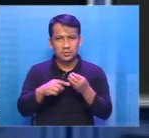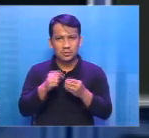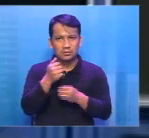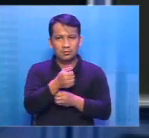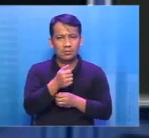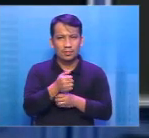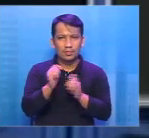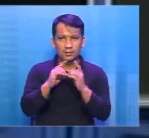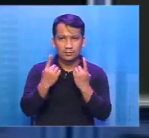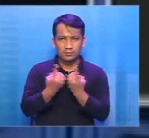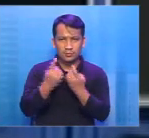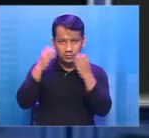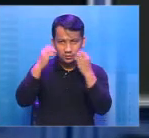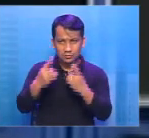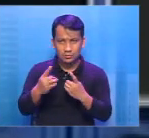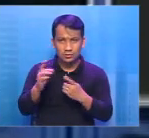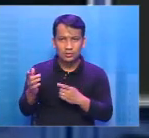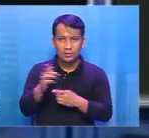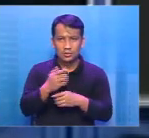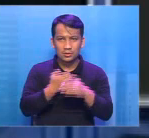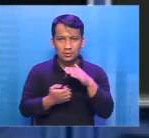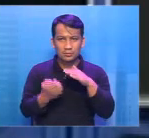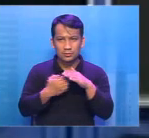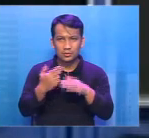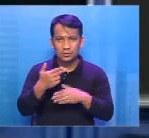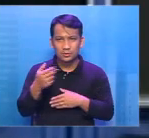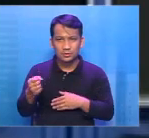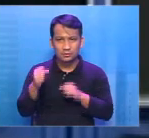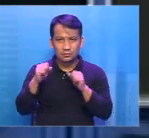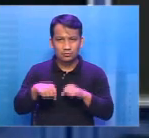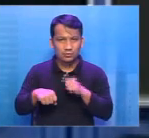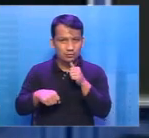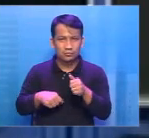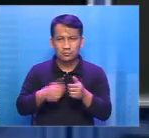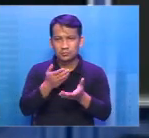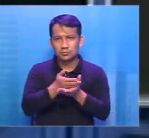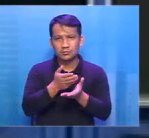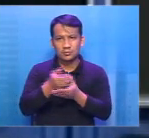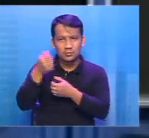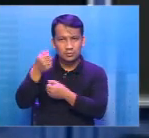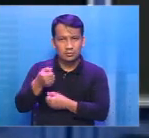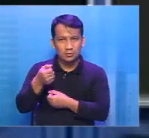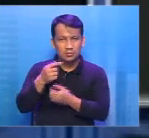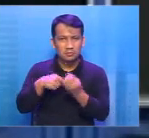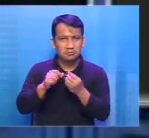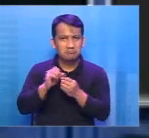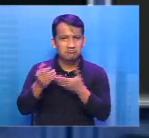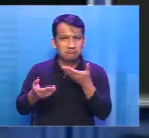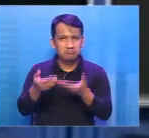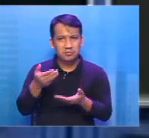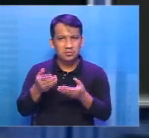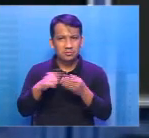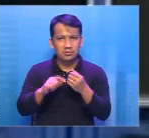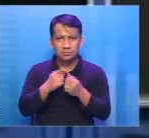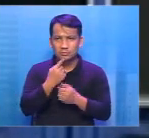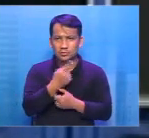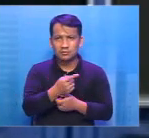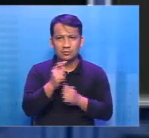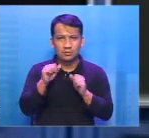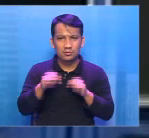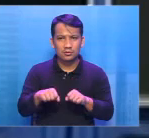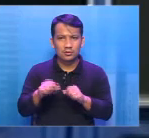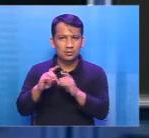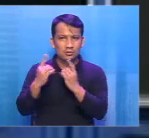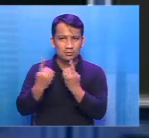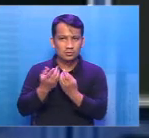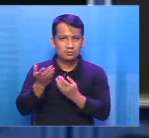ng DepEd, yung mga elementary at high school, siguro wag muna mag-attend ng mga rallies, no? Pero as I said,